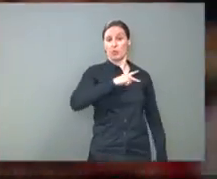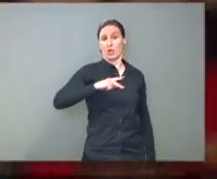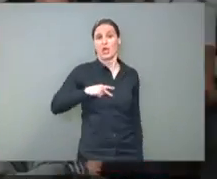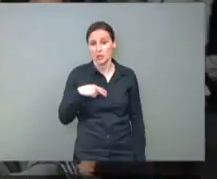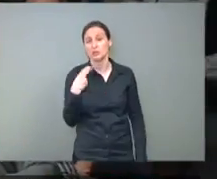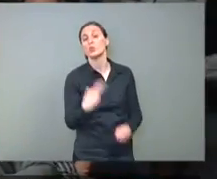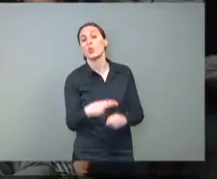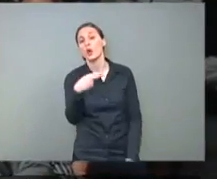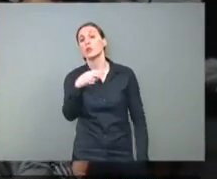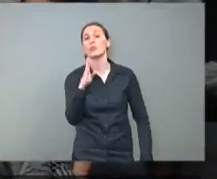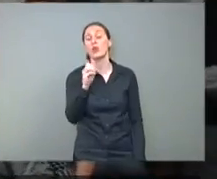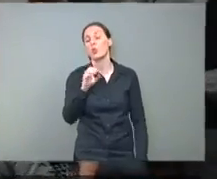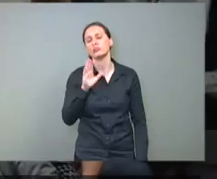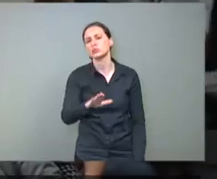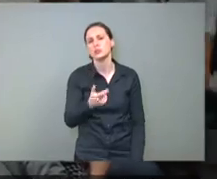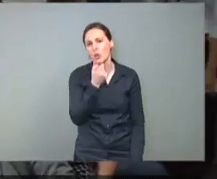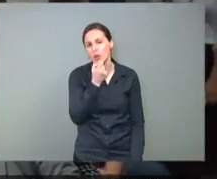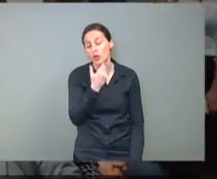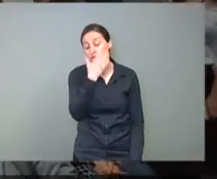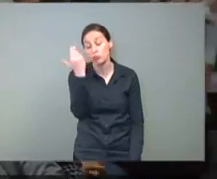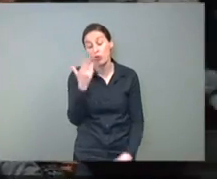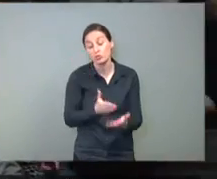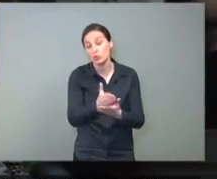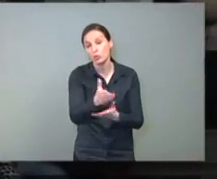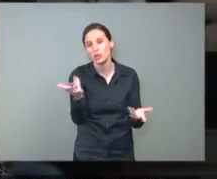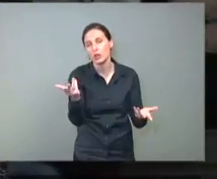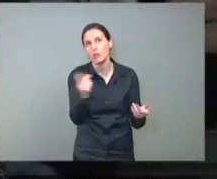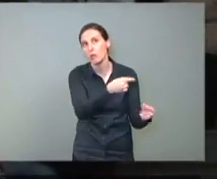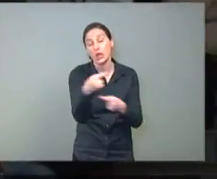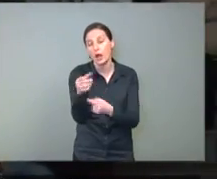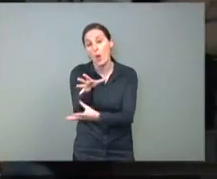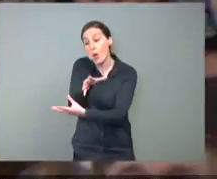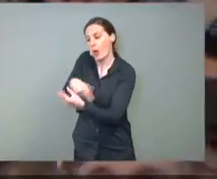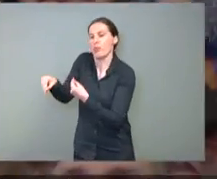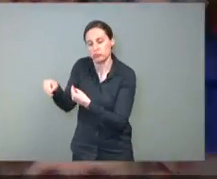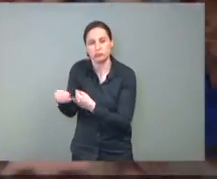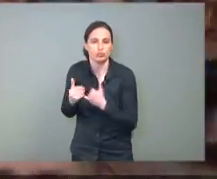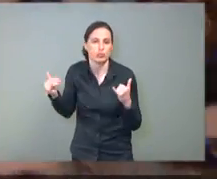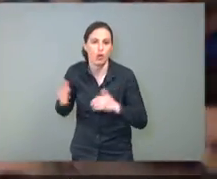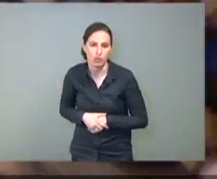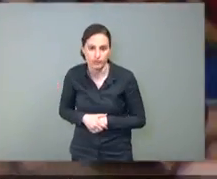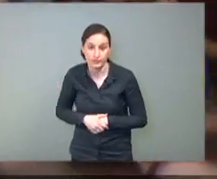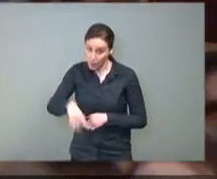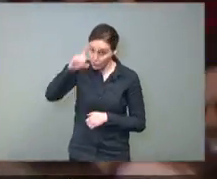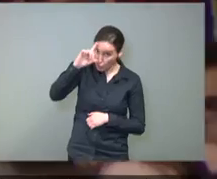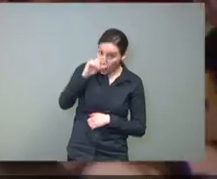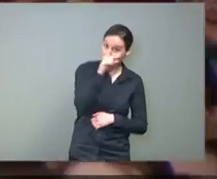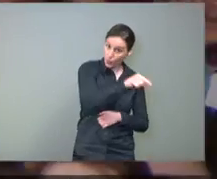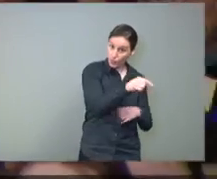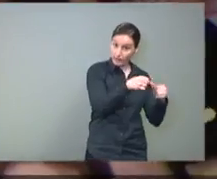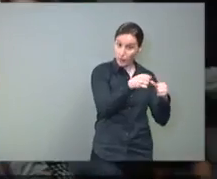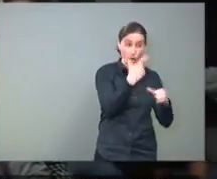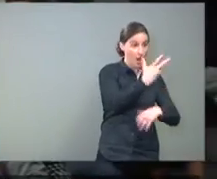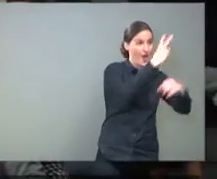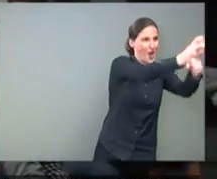importe ce que ça veut dire en gros, grosse arnaque. Et pourquoi ? Parce qu'ils empruntent l'argent pour vous acheter, il faut le